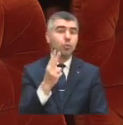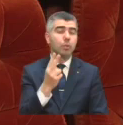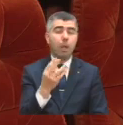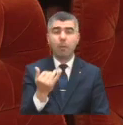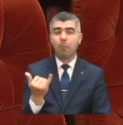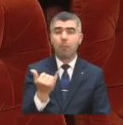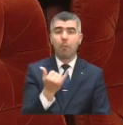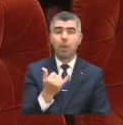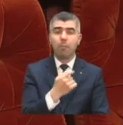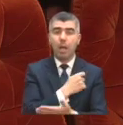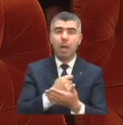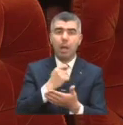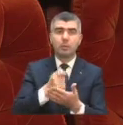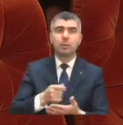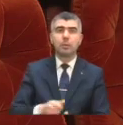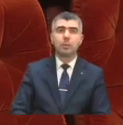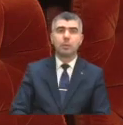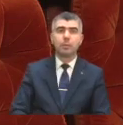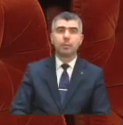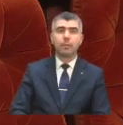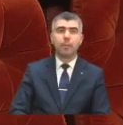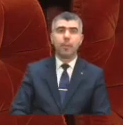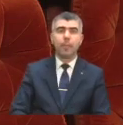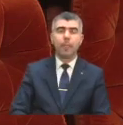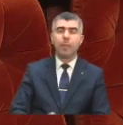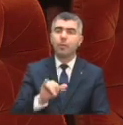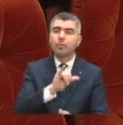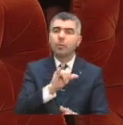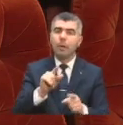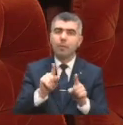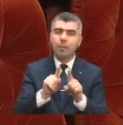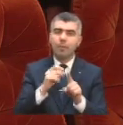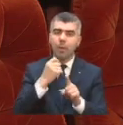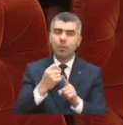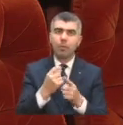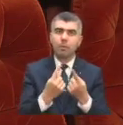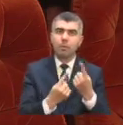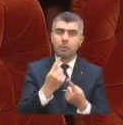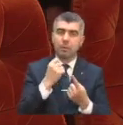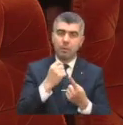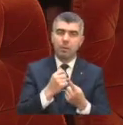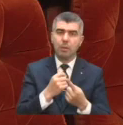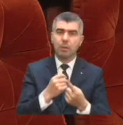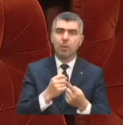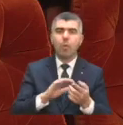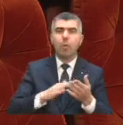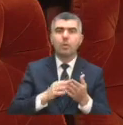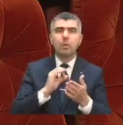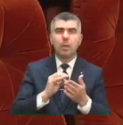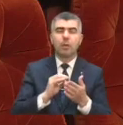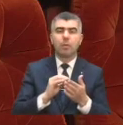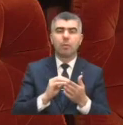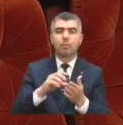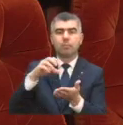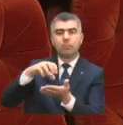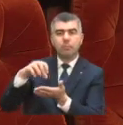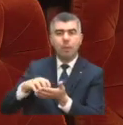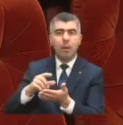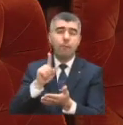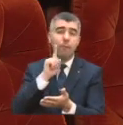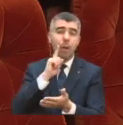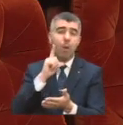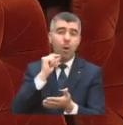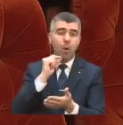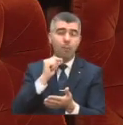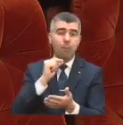في قضاء الاسره، جوج. اولا ما معنى ما كاين حتى معنى تكون جلسه علنيه، واخا هي جزء ولا تجلسه نجيب المراه والراجل قدام الناس